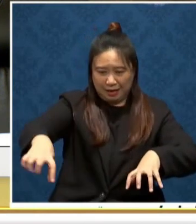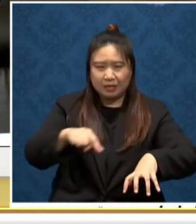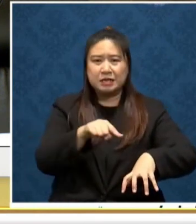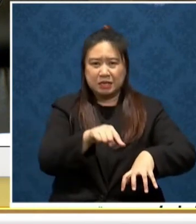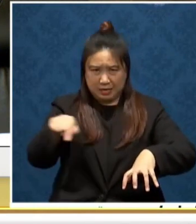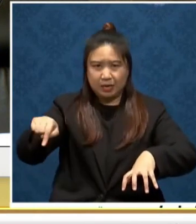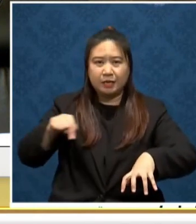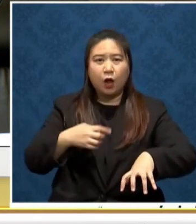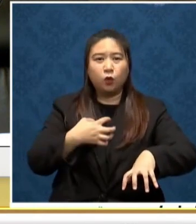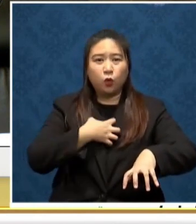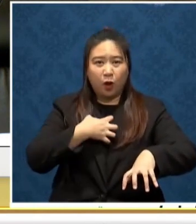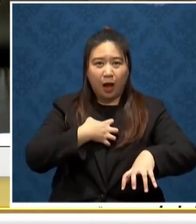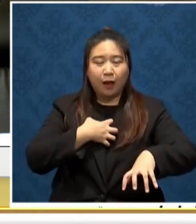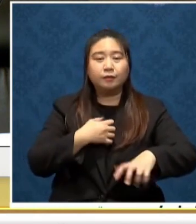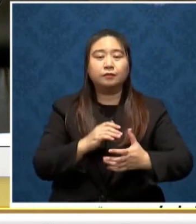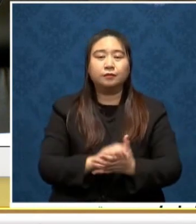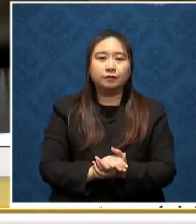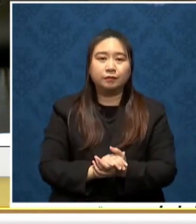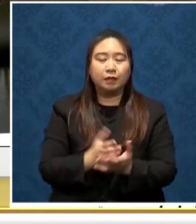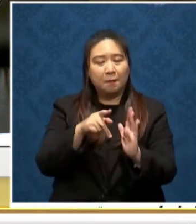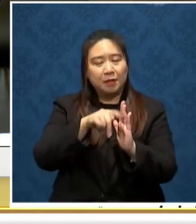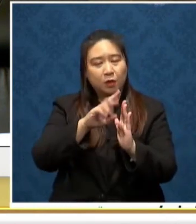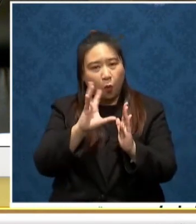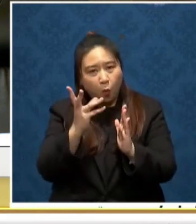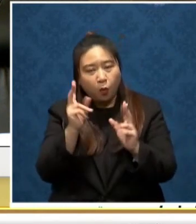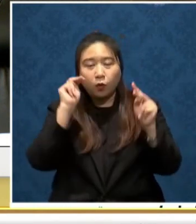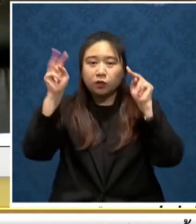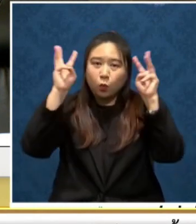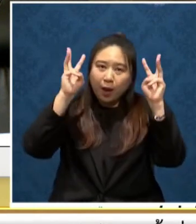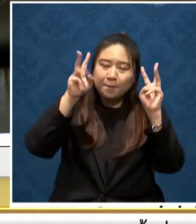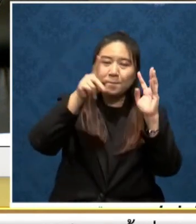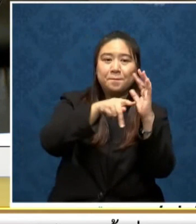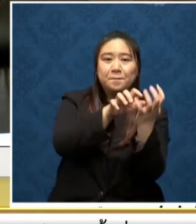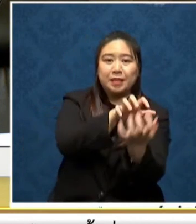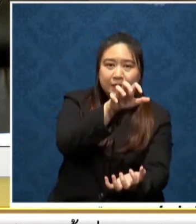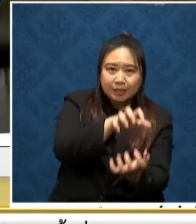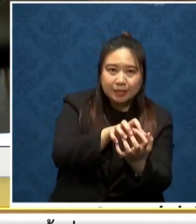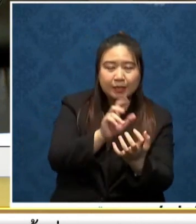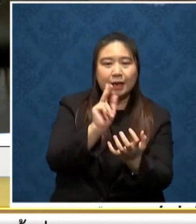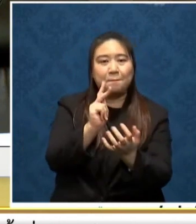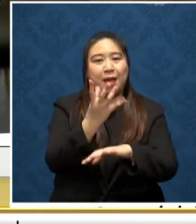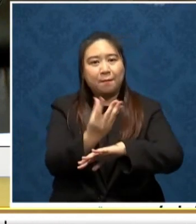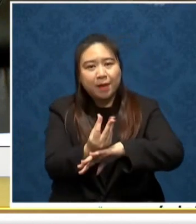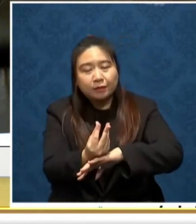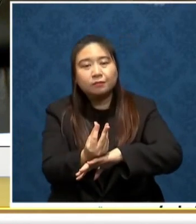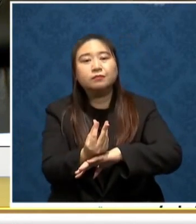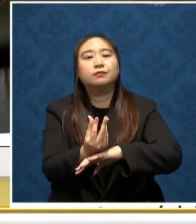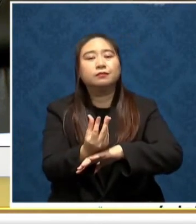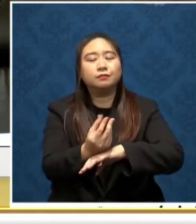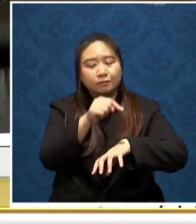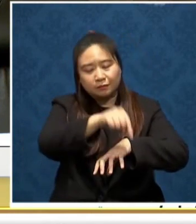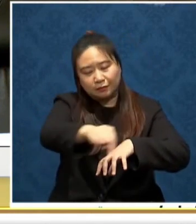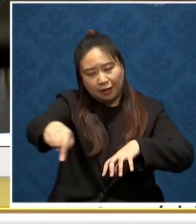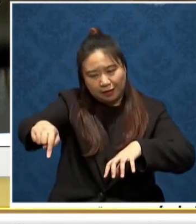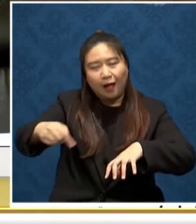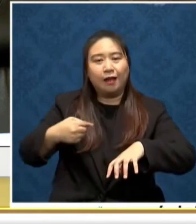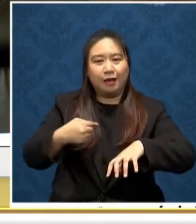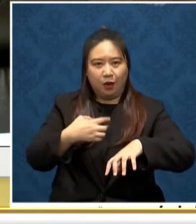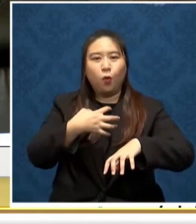ากนะครับไม่ว่าจะพิษณุโลกนครสวรรค์พิจิตรกำแพงเพชรนะครับโซนต่างๆเนี่ยก็ต้อง